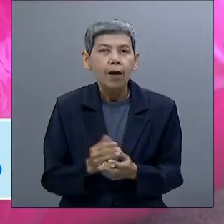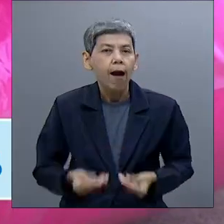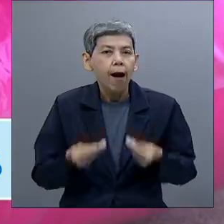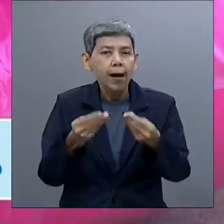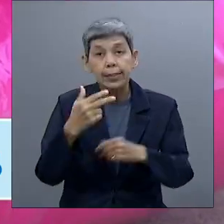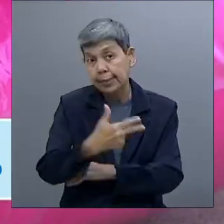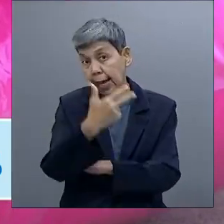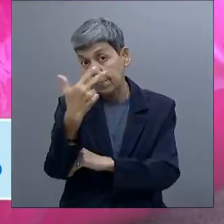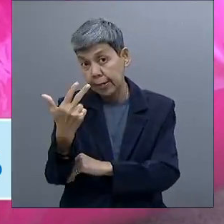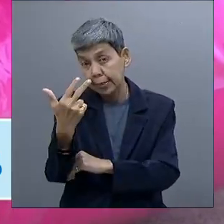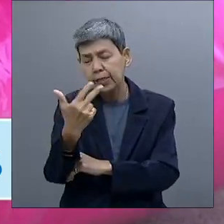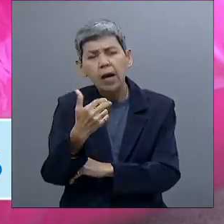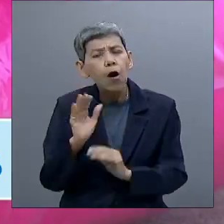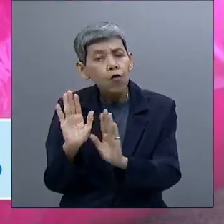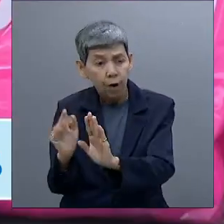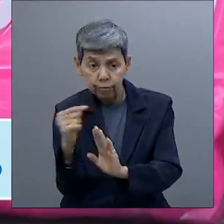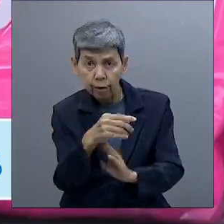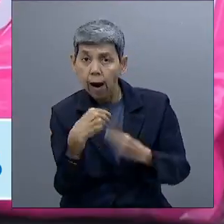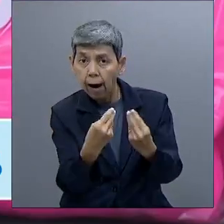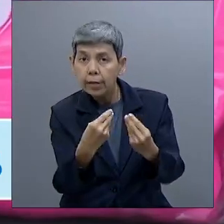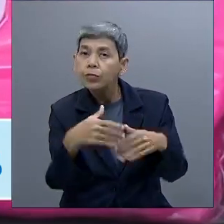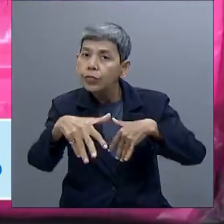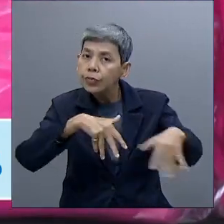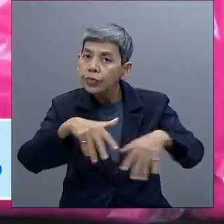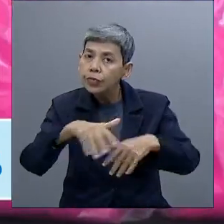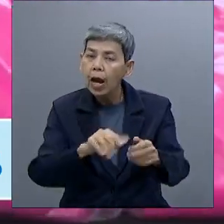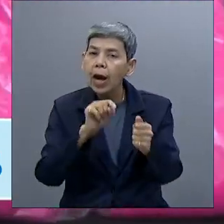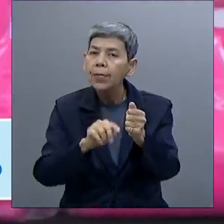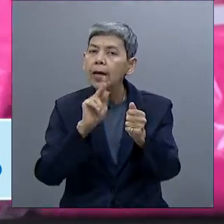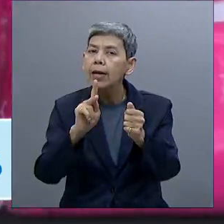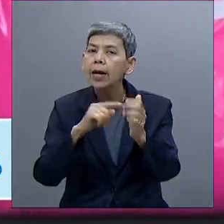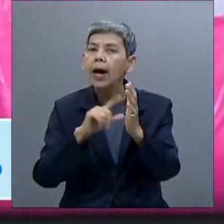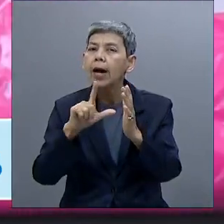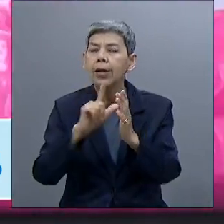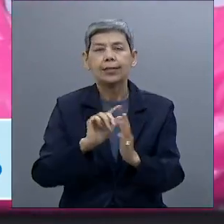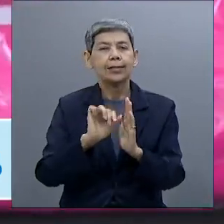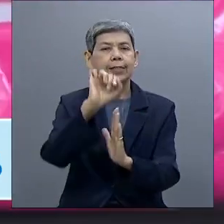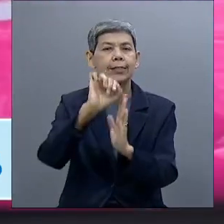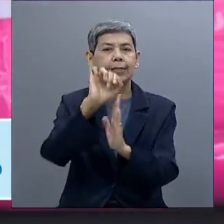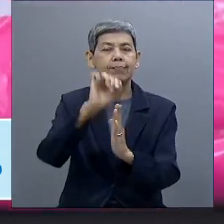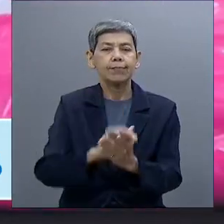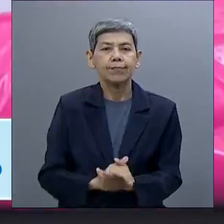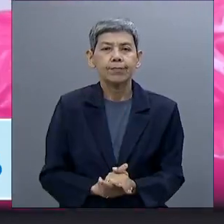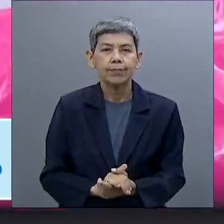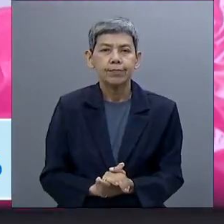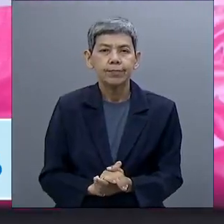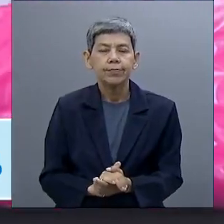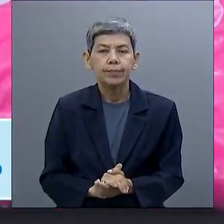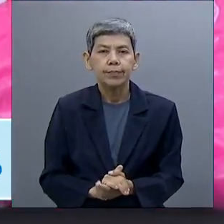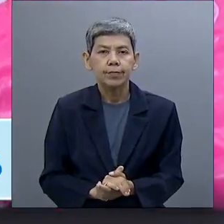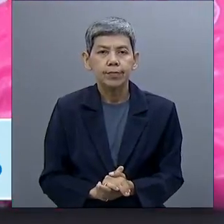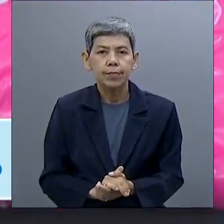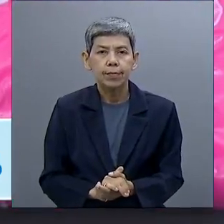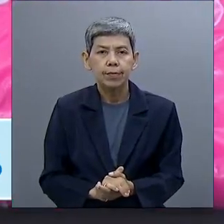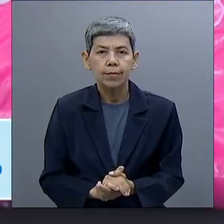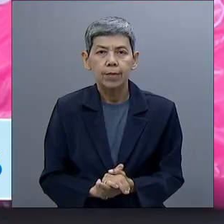ทย PBS เพื่อส่งต่อให้กับพี่น้องในพื้นที่อำเภอกัลยาณิวัฒนาจังหวัดเชียงใหม่ค่ะคุณพิตรพรบุญ